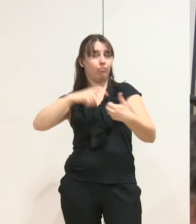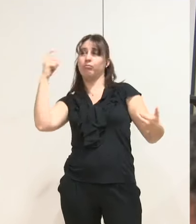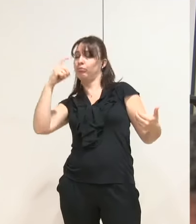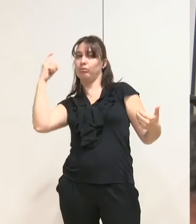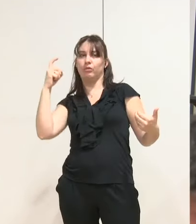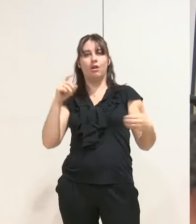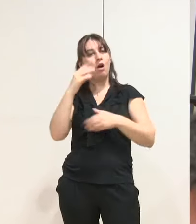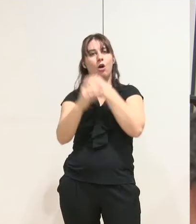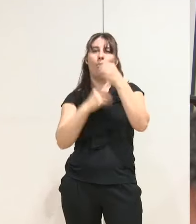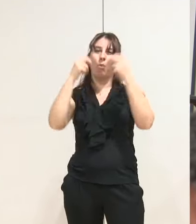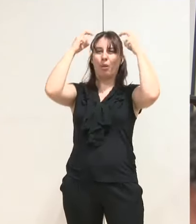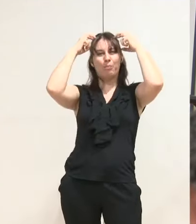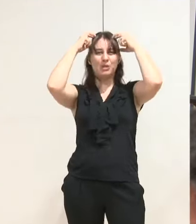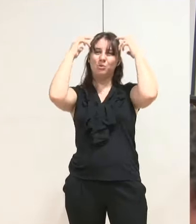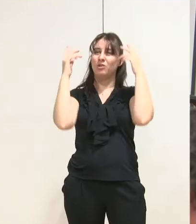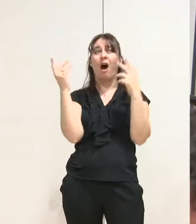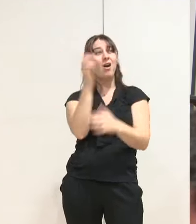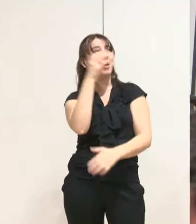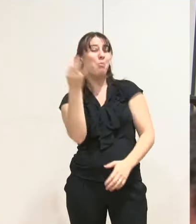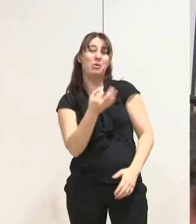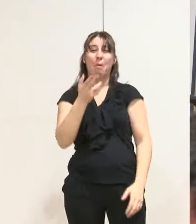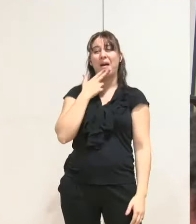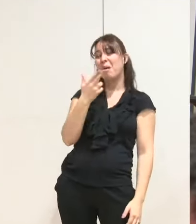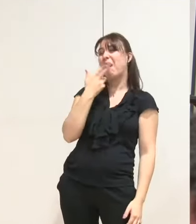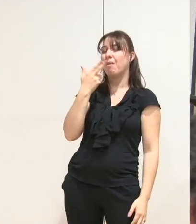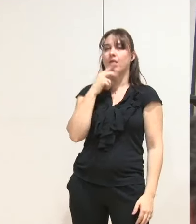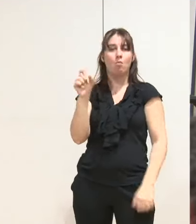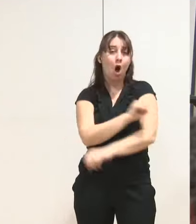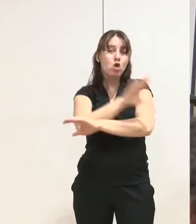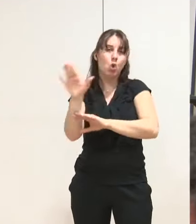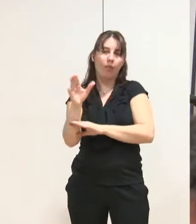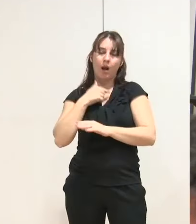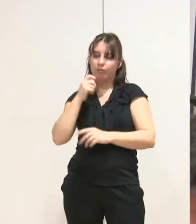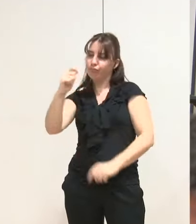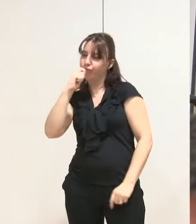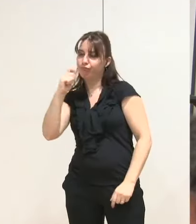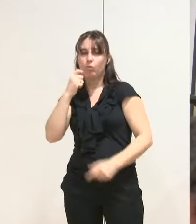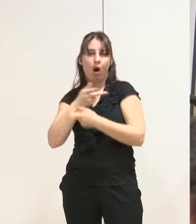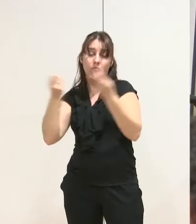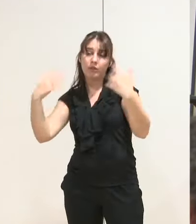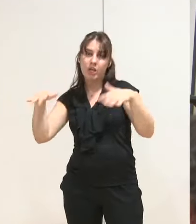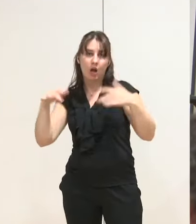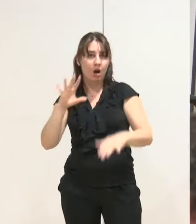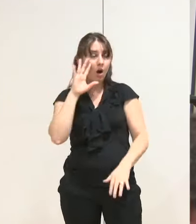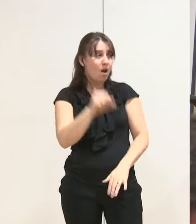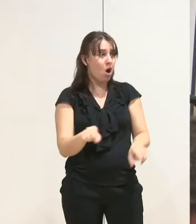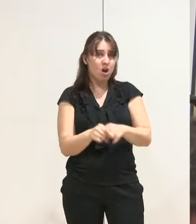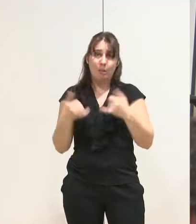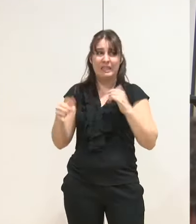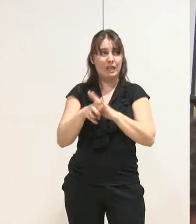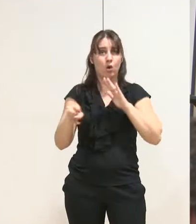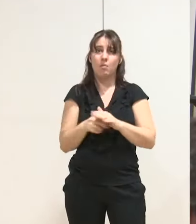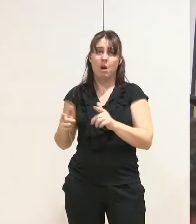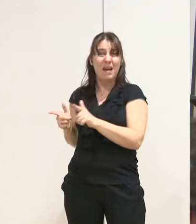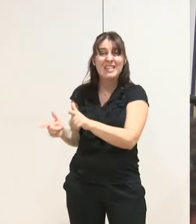bisounours et je vous l'ai dit dit plusieurs fois par voix de presse je crois que vous ne vous rendez pas compte que il y a des actes de guerre qui se font à